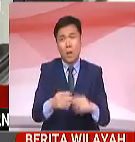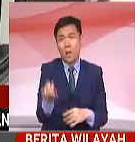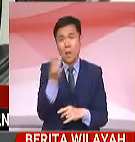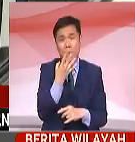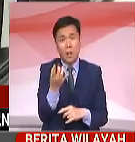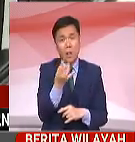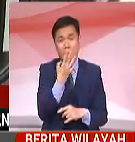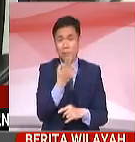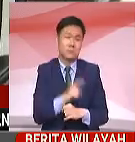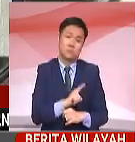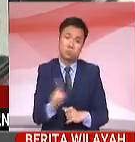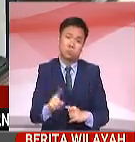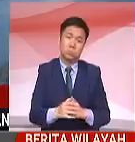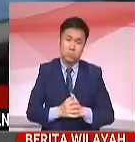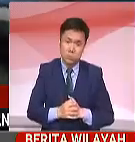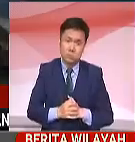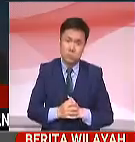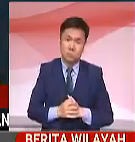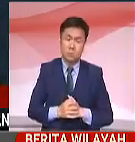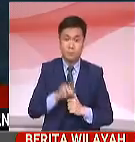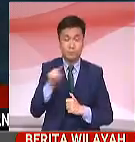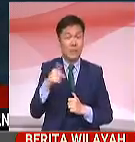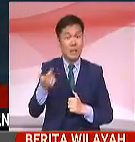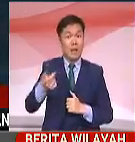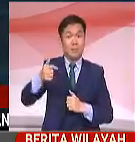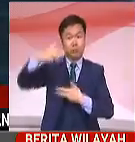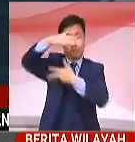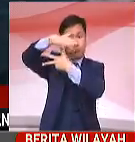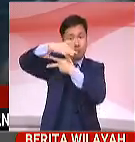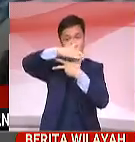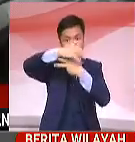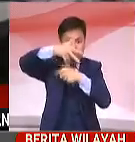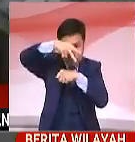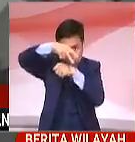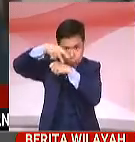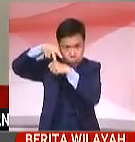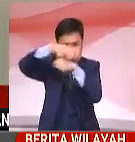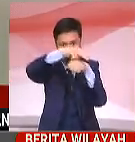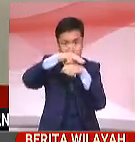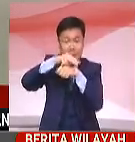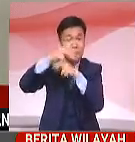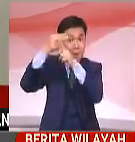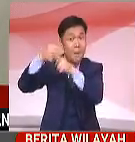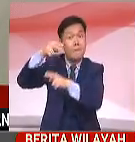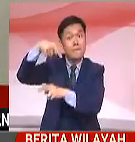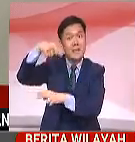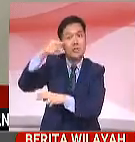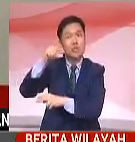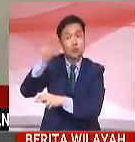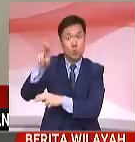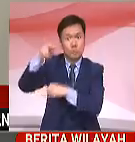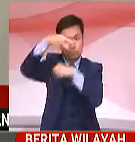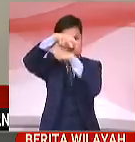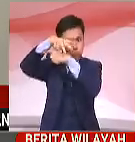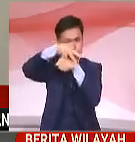penting untuk keluar dari kediaman. Khidmat drone daripada Pasukan Gerakan Udara PGU juga diperlukan